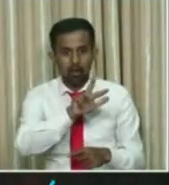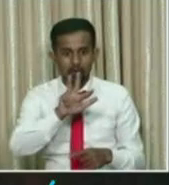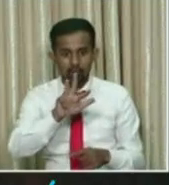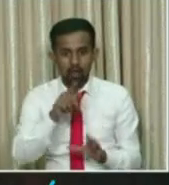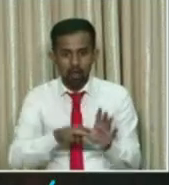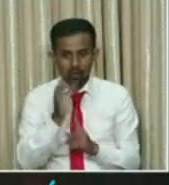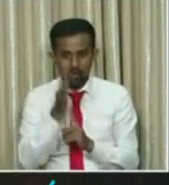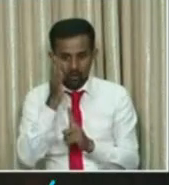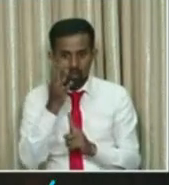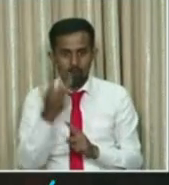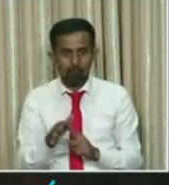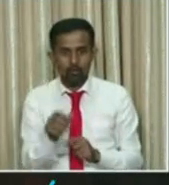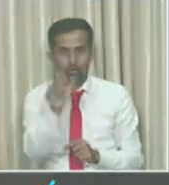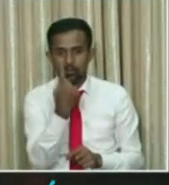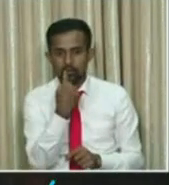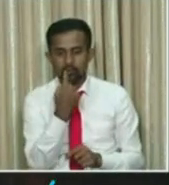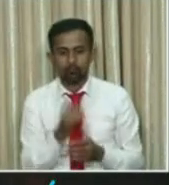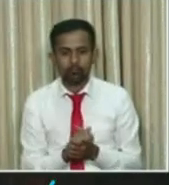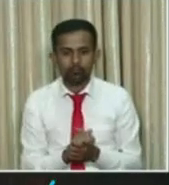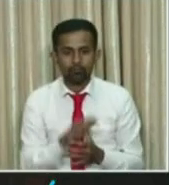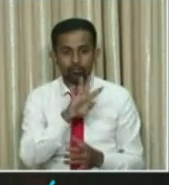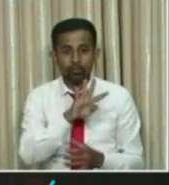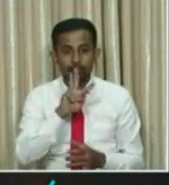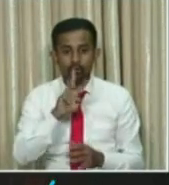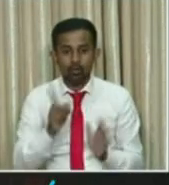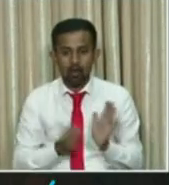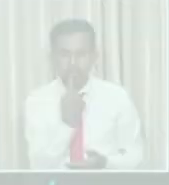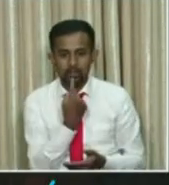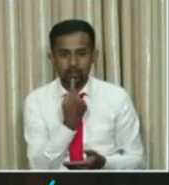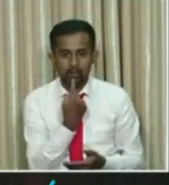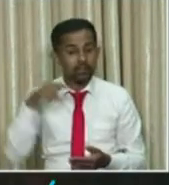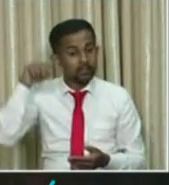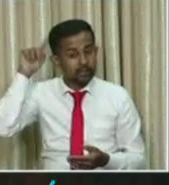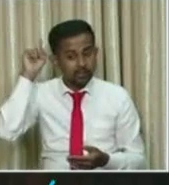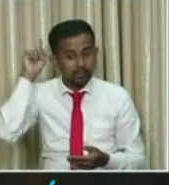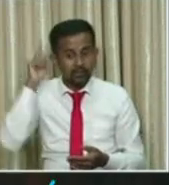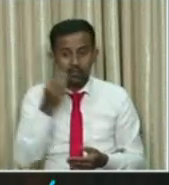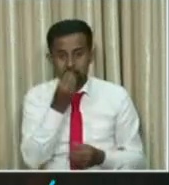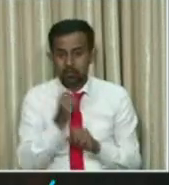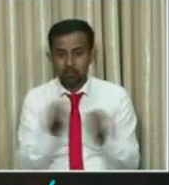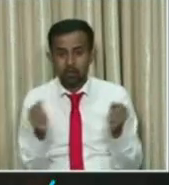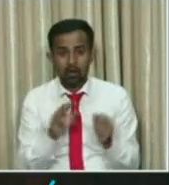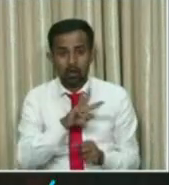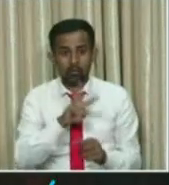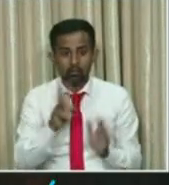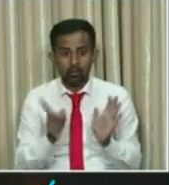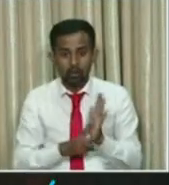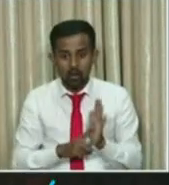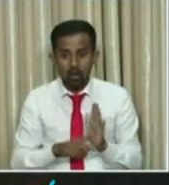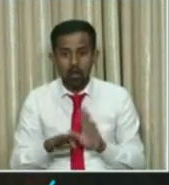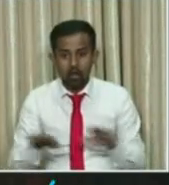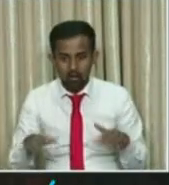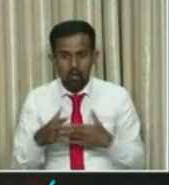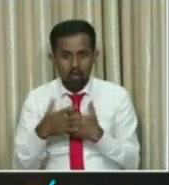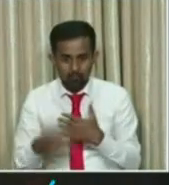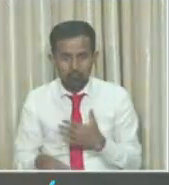5ක් හිටියේ ජනාධිපතිවරයාවසේ. දැන් ඔබතුමා කියනවා 43 ලක්ෂයකට ඛණ්ඩ දුන්නලු. එදා අන්දපෝෂණයෙන් 43 ලක්ෂයක් මේ රටේ ජනතාව මේ පෙළුණාද